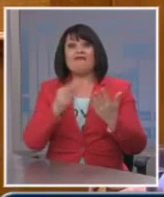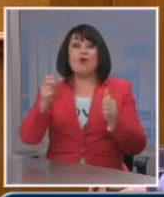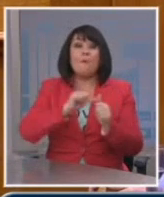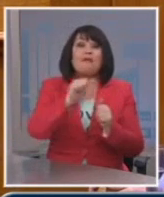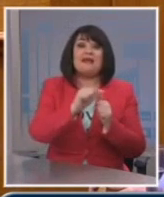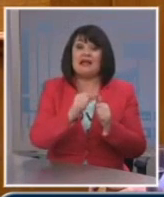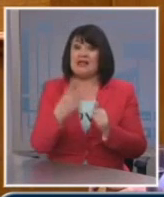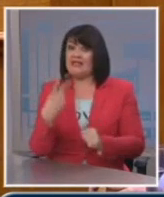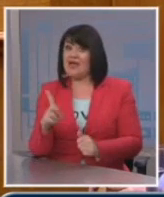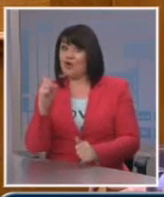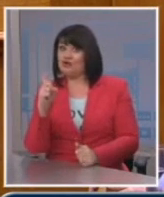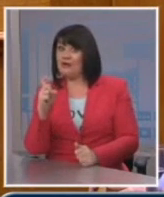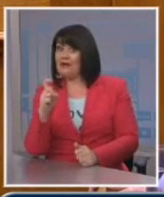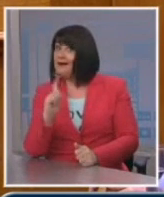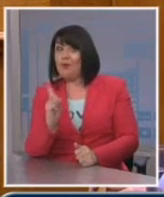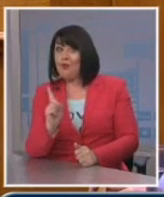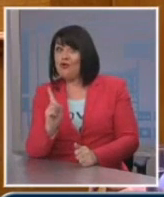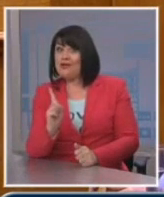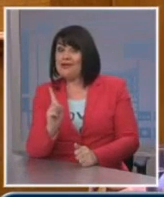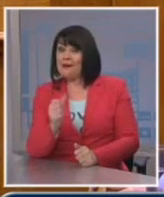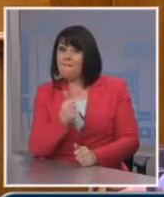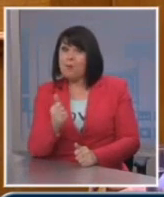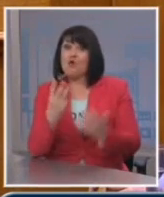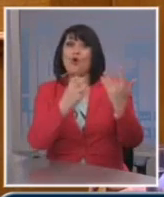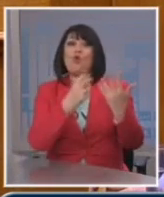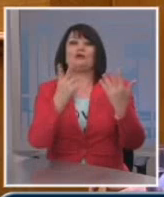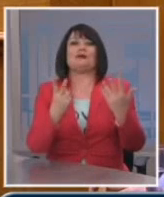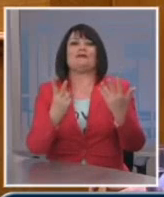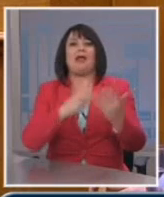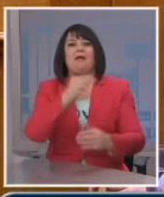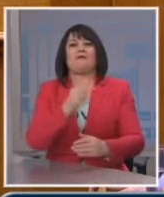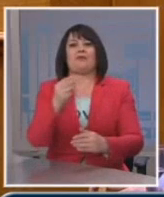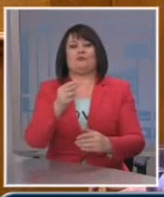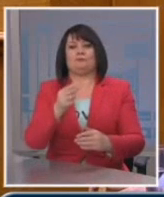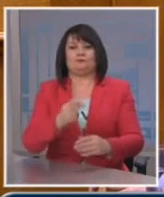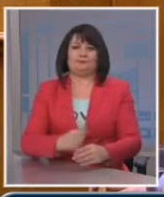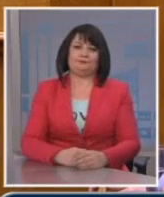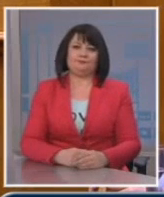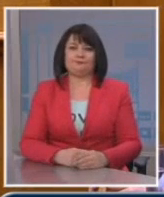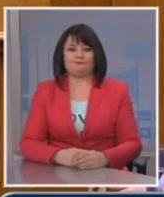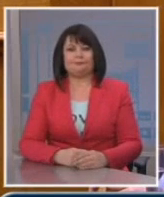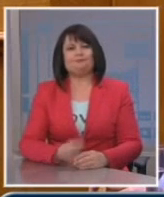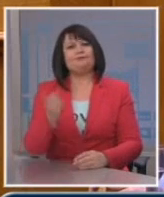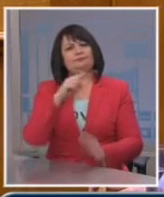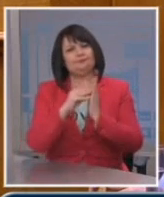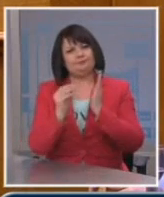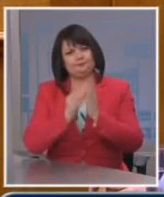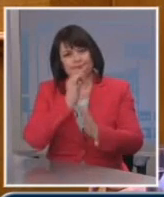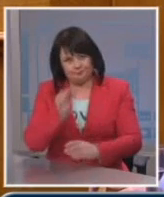για 210 ευρώ το μήνα που θα πλήρωνε υποχρεωτικά σήμερα. Να σας δώσω άλλο